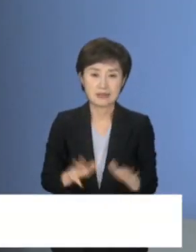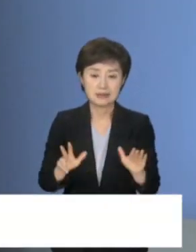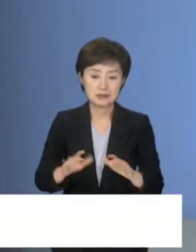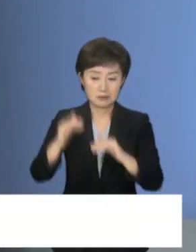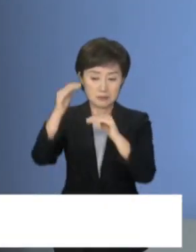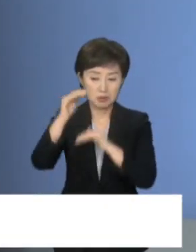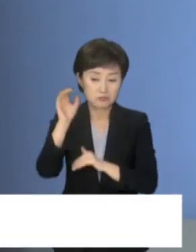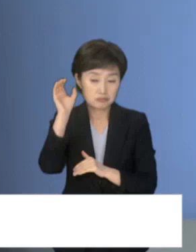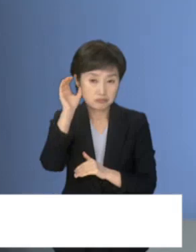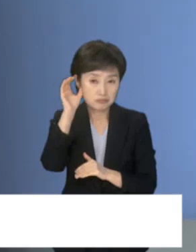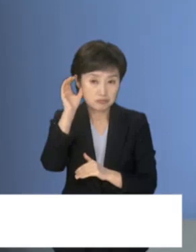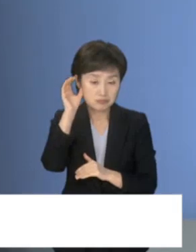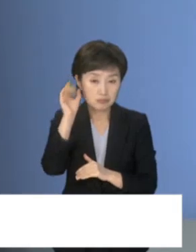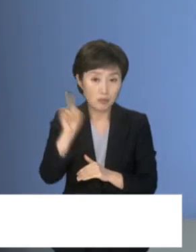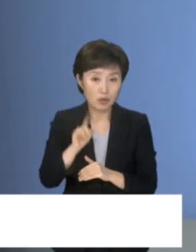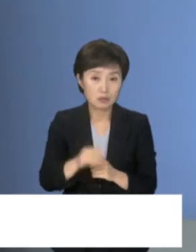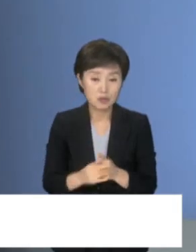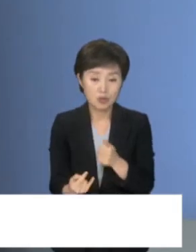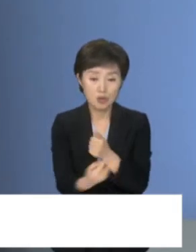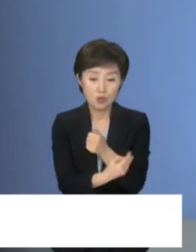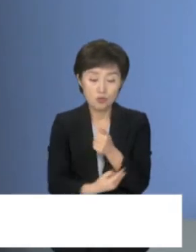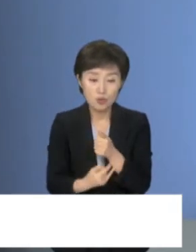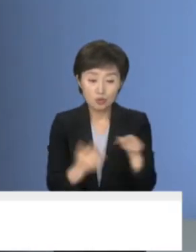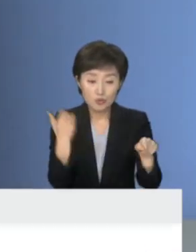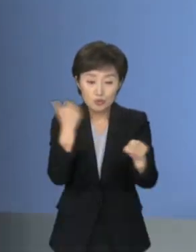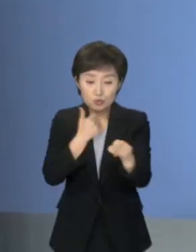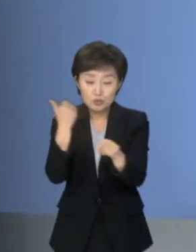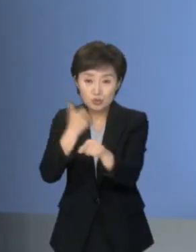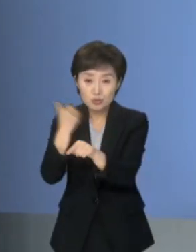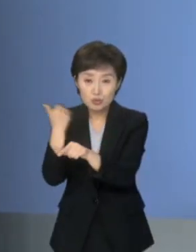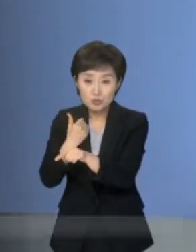내용들을 보면은 누가 아직까지는 어떤 인물이